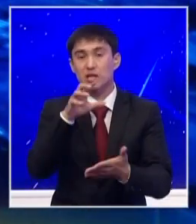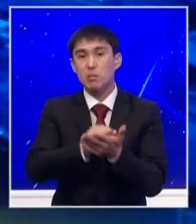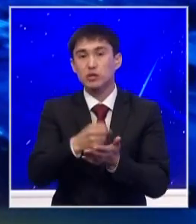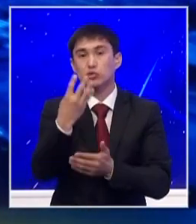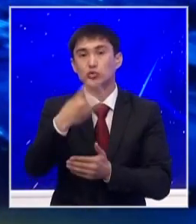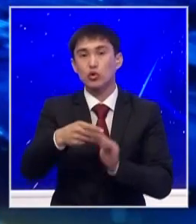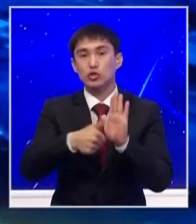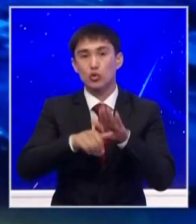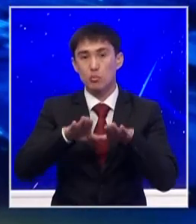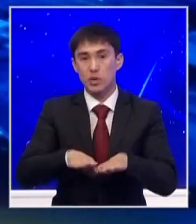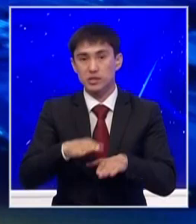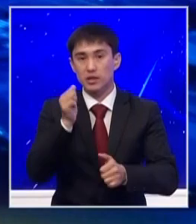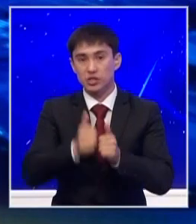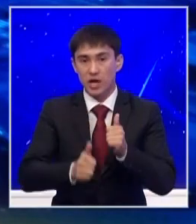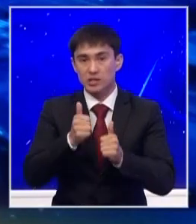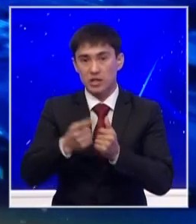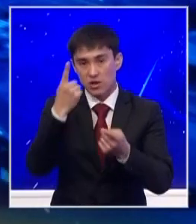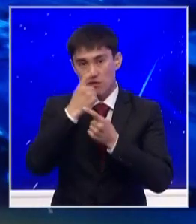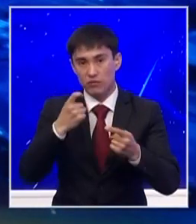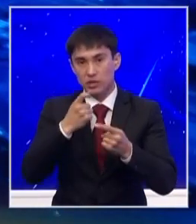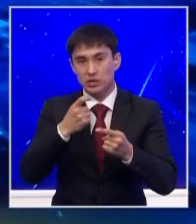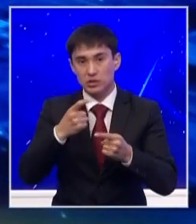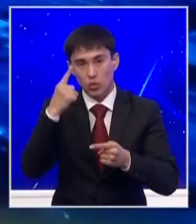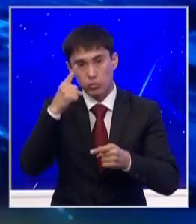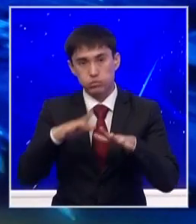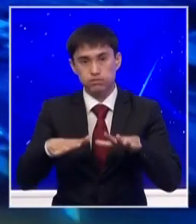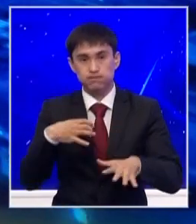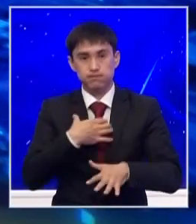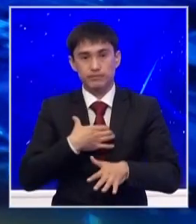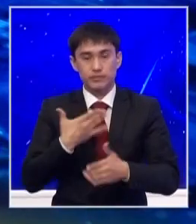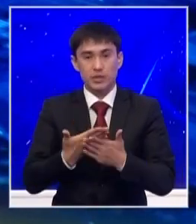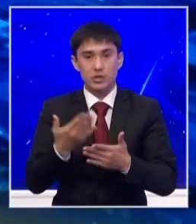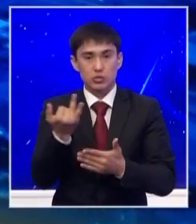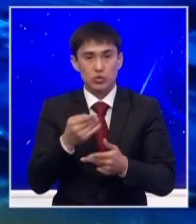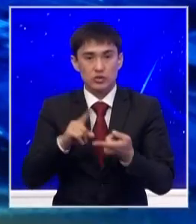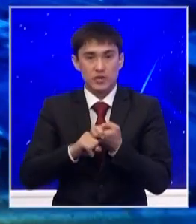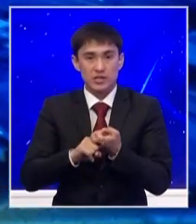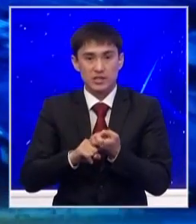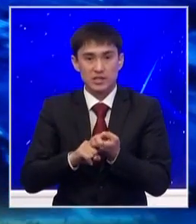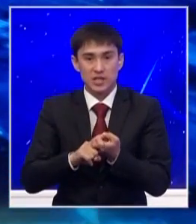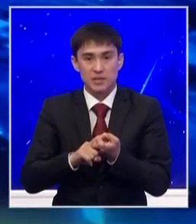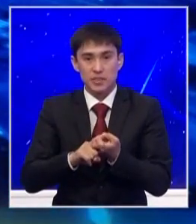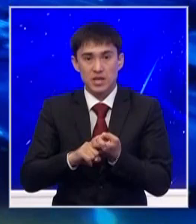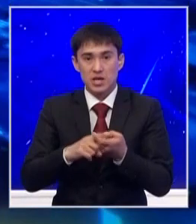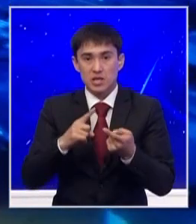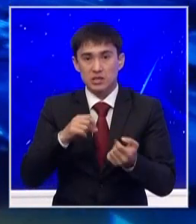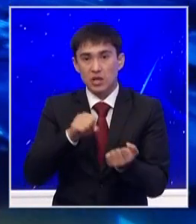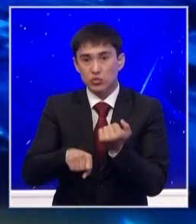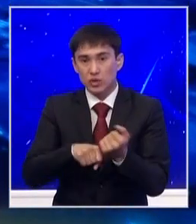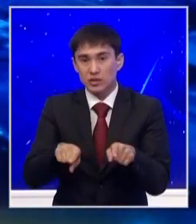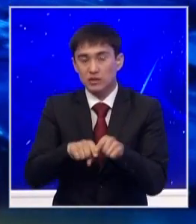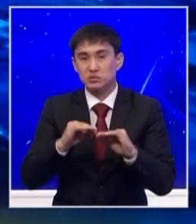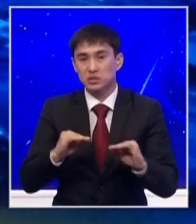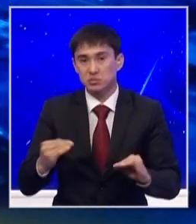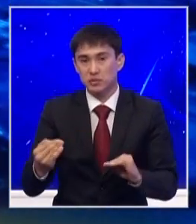46 место. Довольно часто инфопространство сотрясают будоражащие душу истории, связанные с растлением и надругательствами над